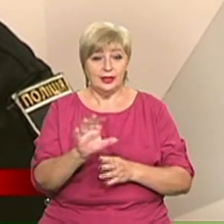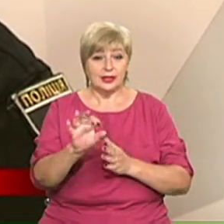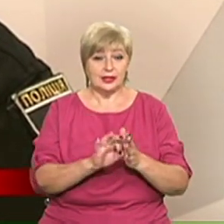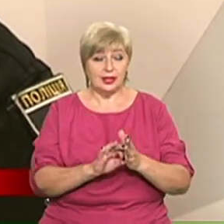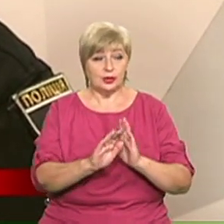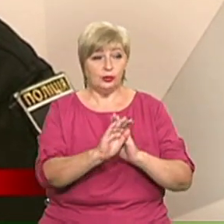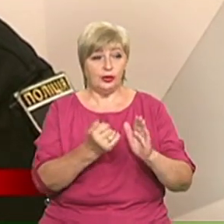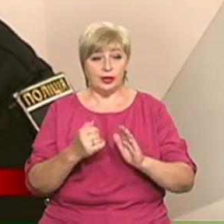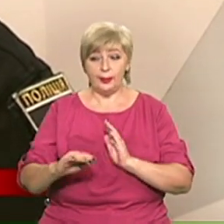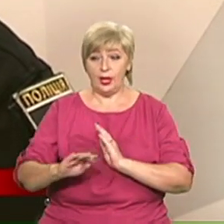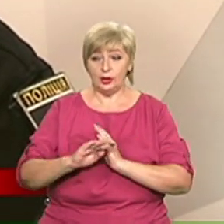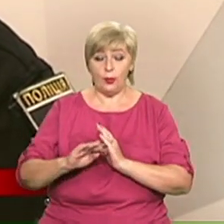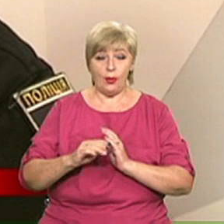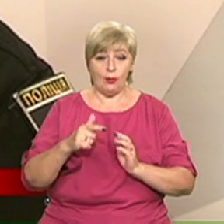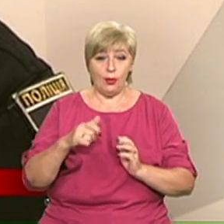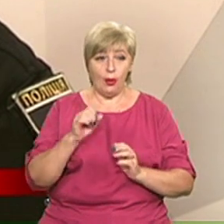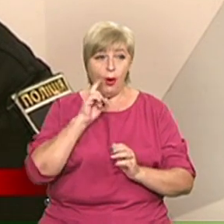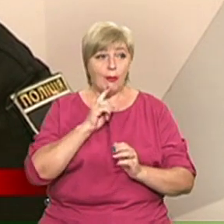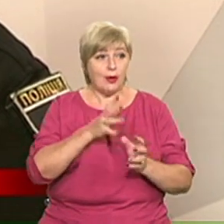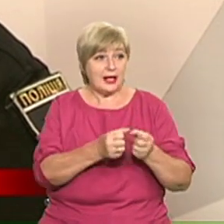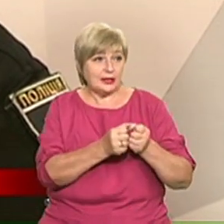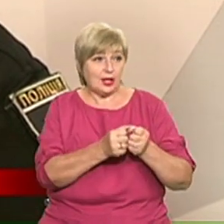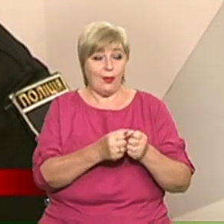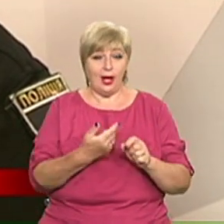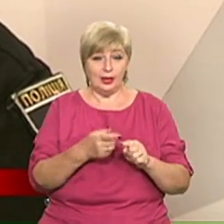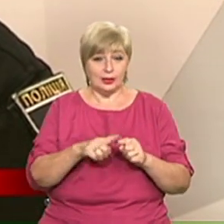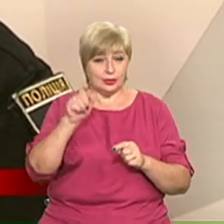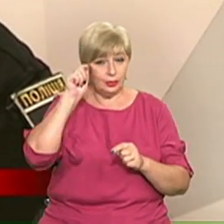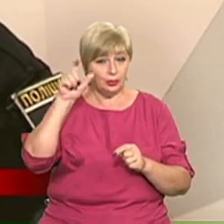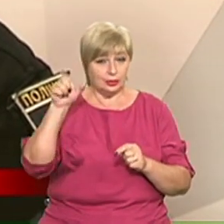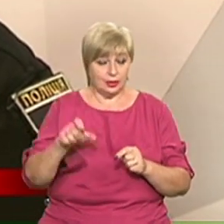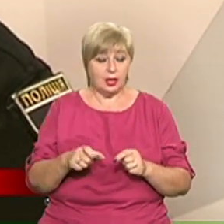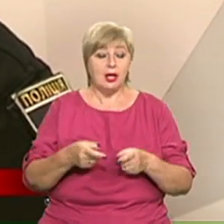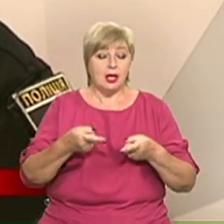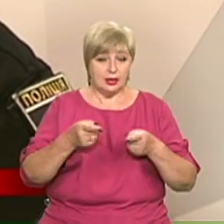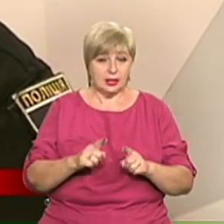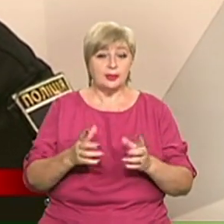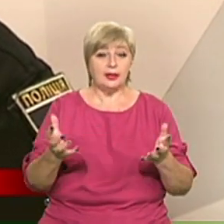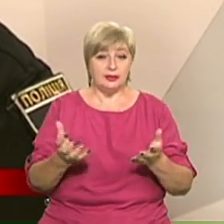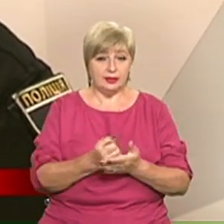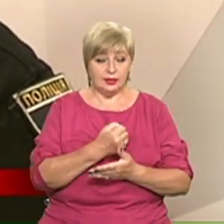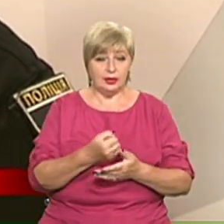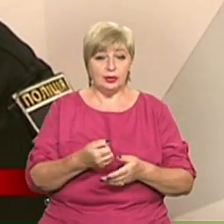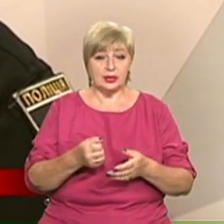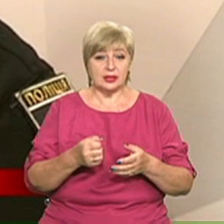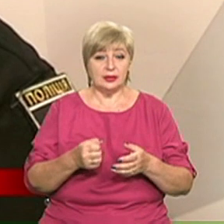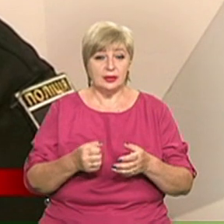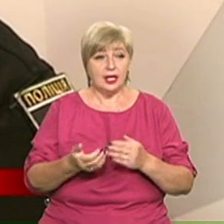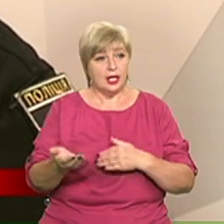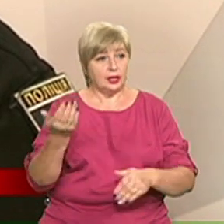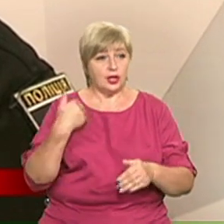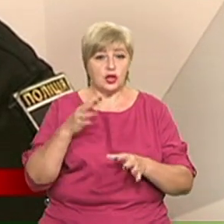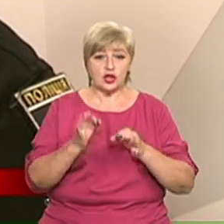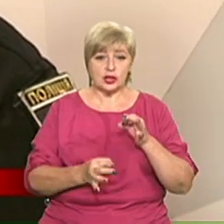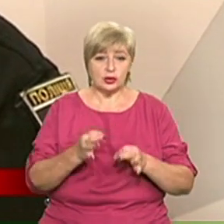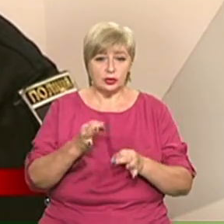відразу викликала допомогу, поки тримала цю людину. І насправді вдалося затримати вже раніше